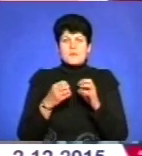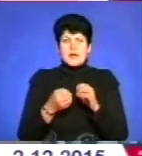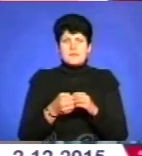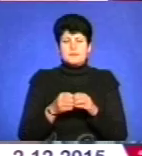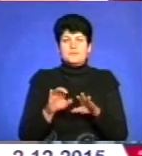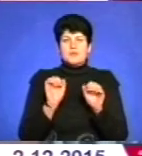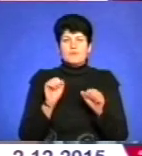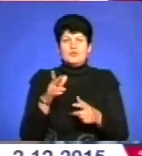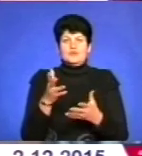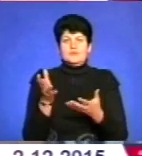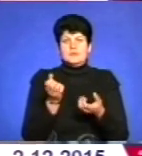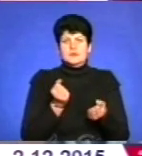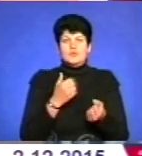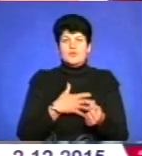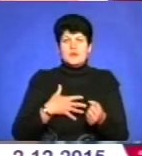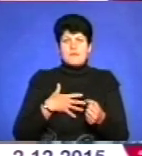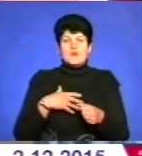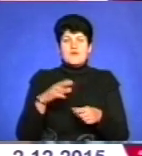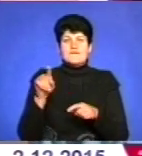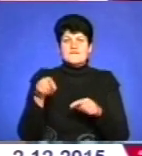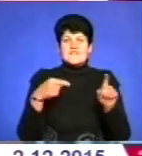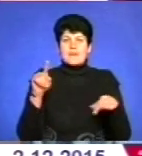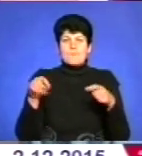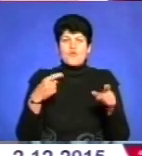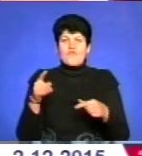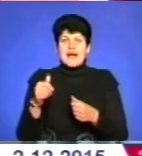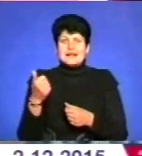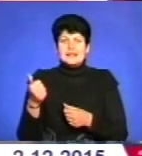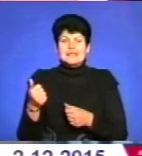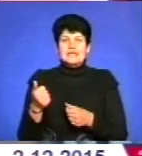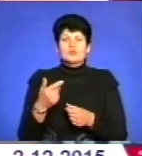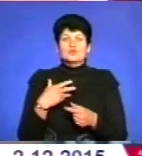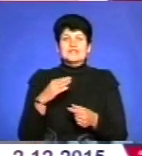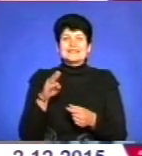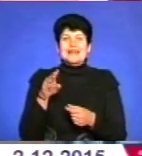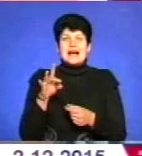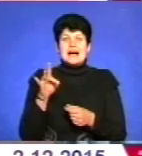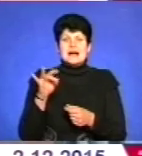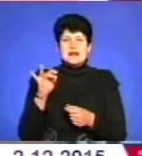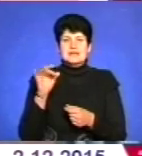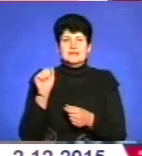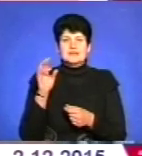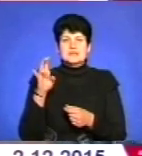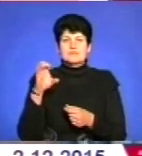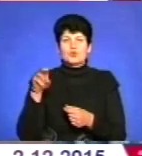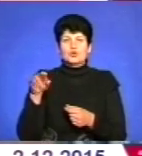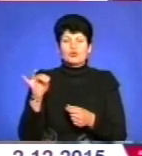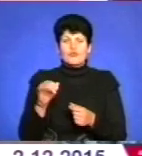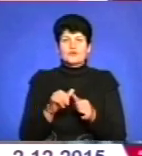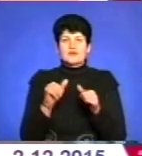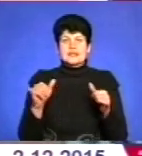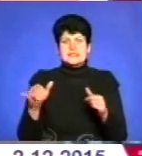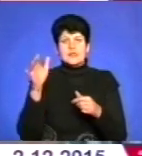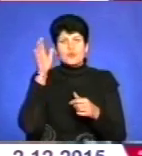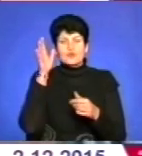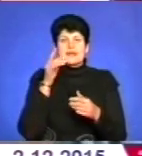залучені як в якості донорів, так і в якості вербувальників, тому що трансплантологія як наука взагалі розвивається, так, є потреба на це, і